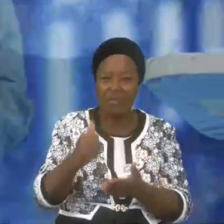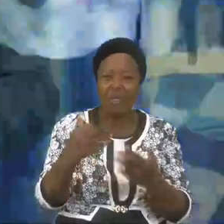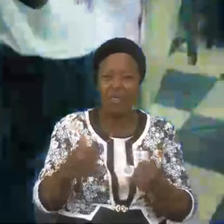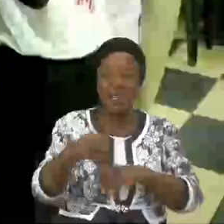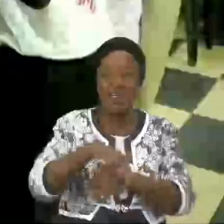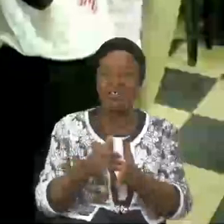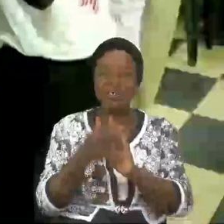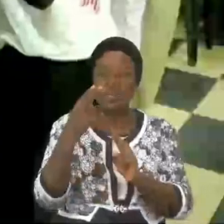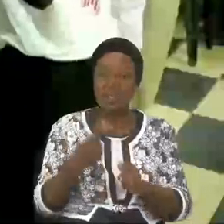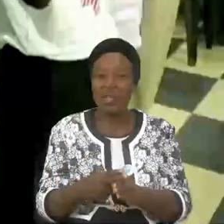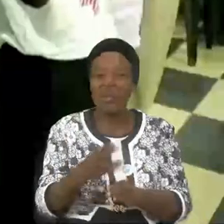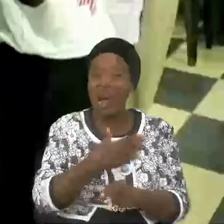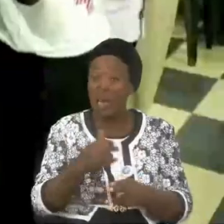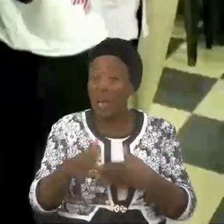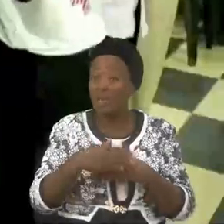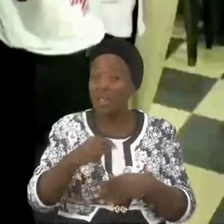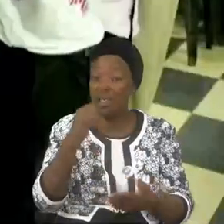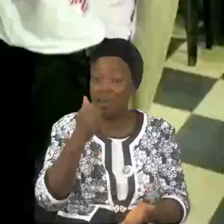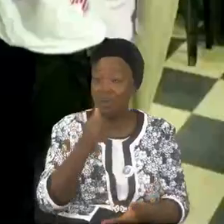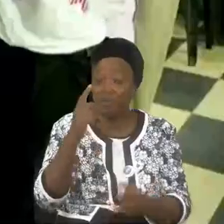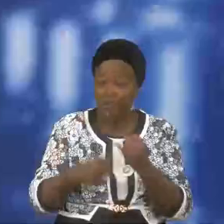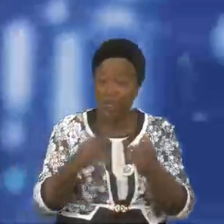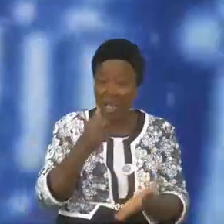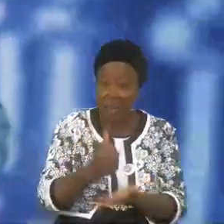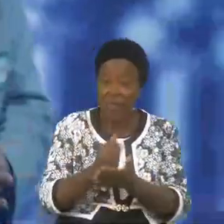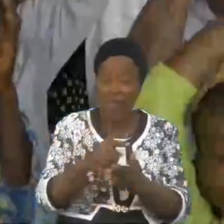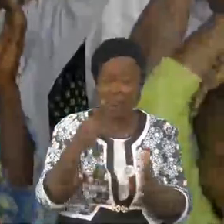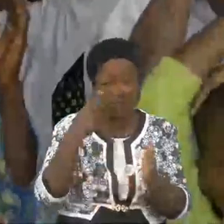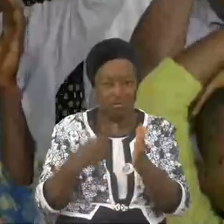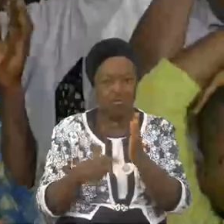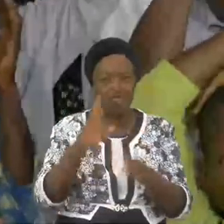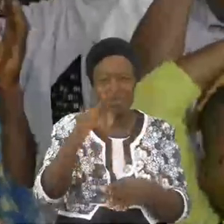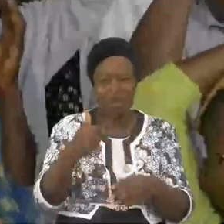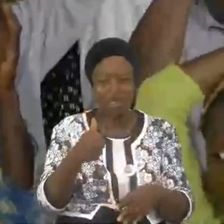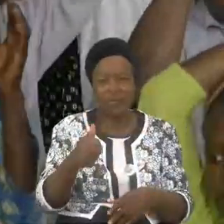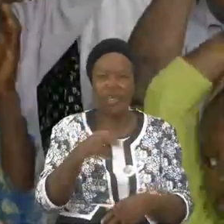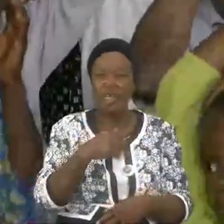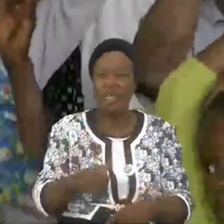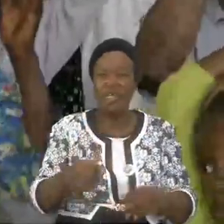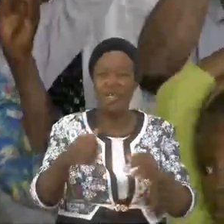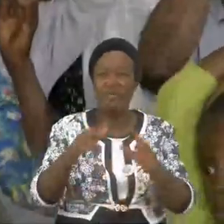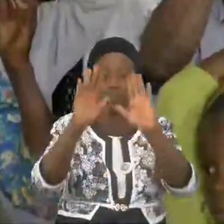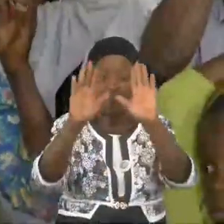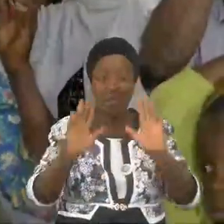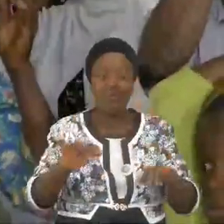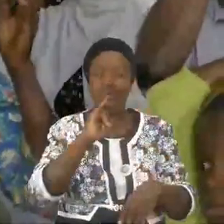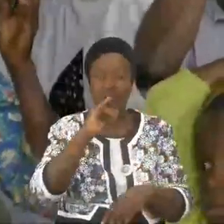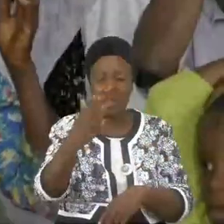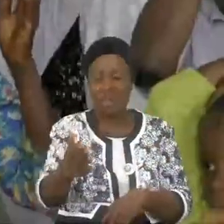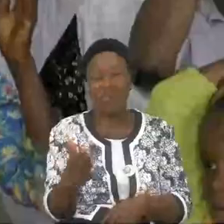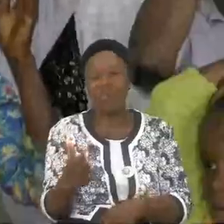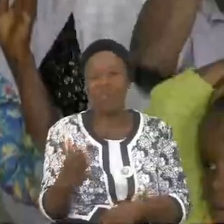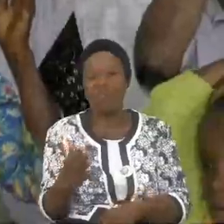soir. Et après le dernier amen, tu dois t'examiner. Un miracle sera